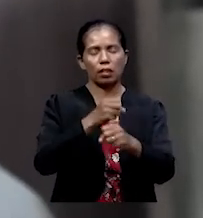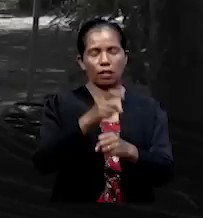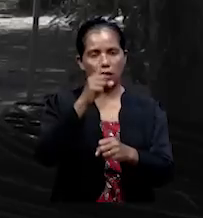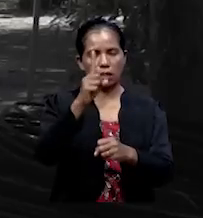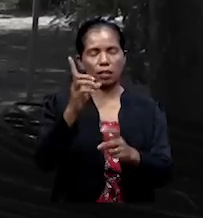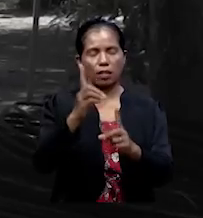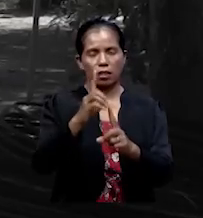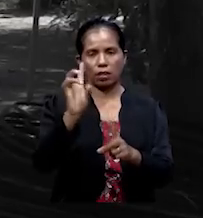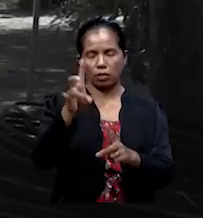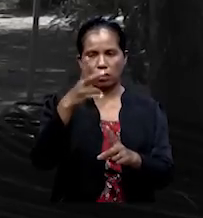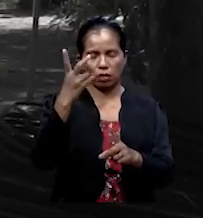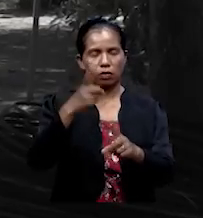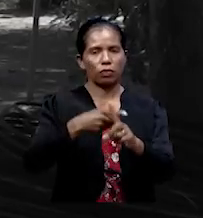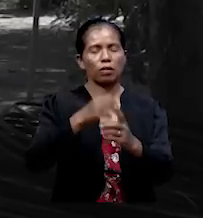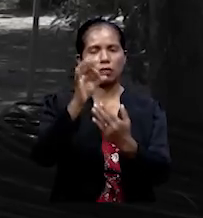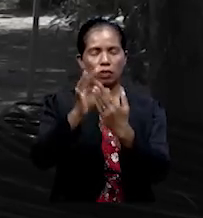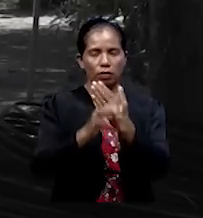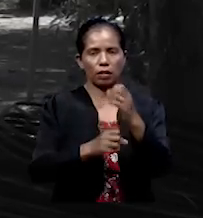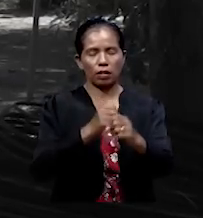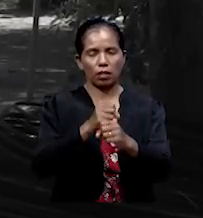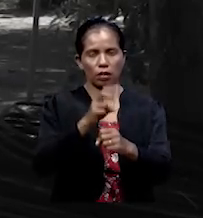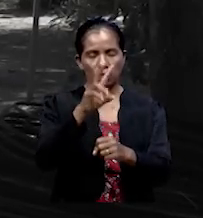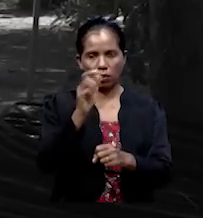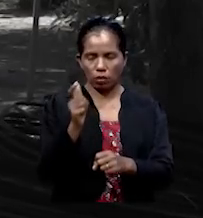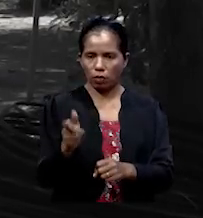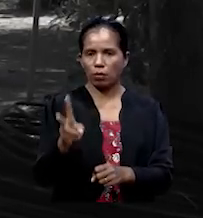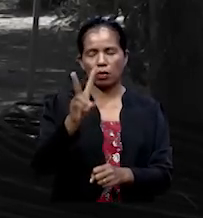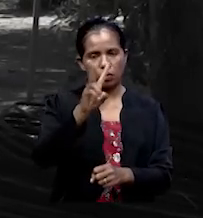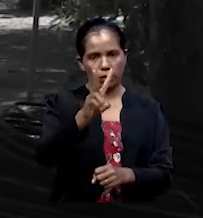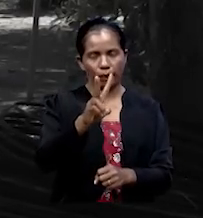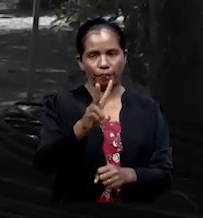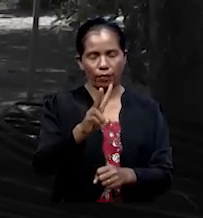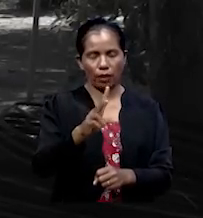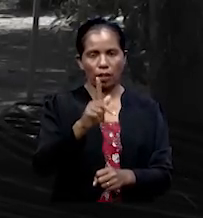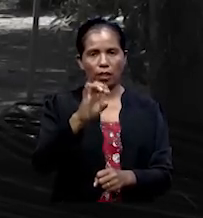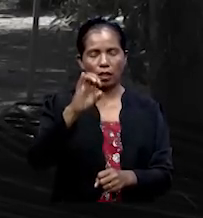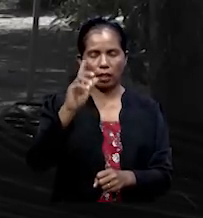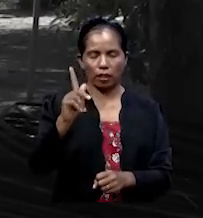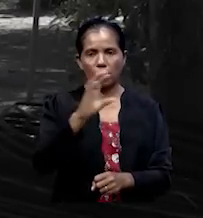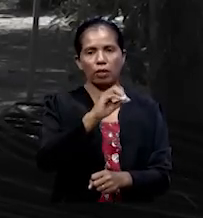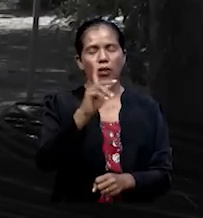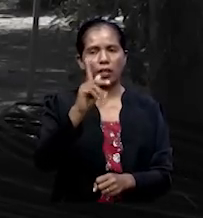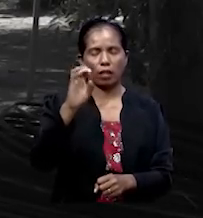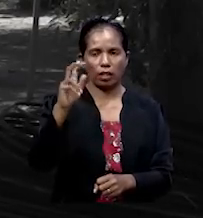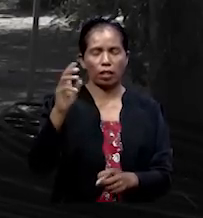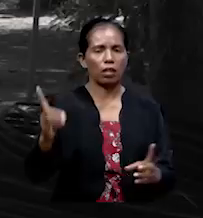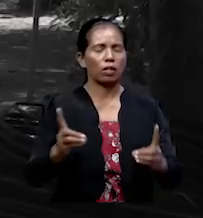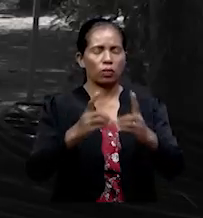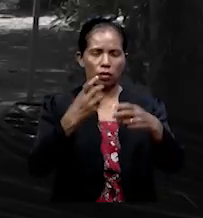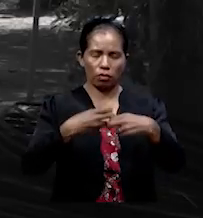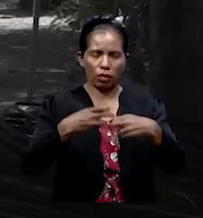sanu resin hitu, fulan fevereiro, tinang rihun rua, ronu resin rua. Ke baru hok kenzerson, hasur dificuldade